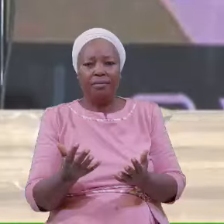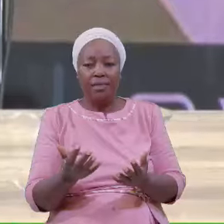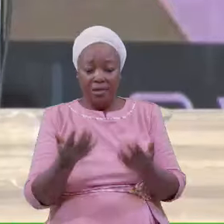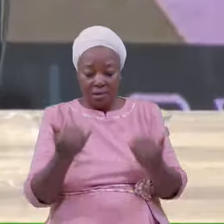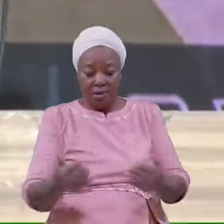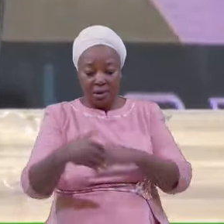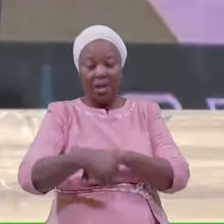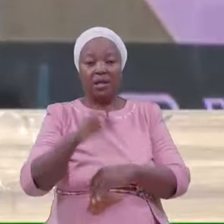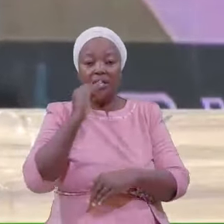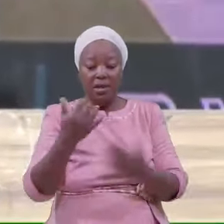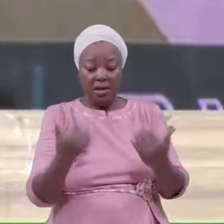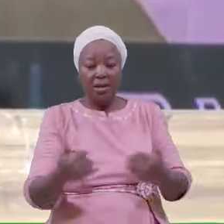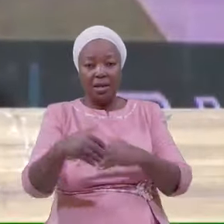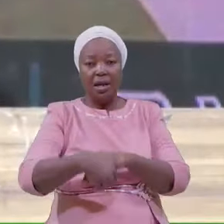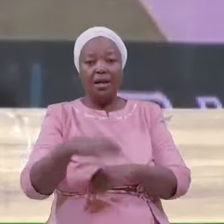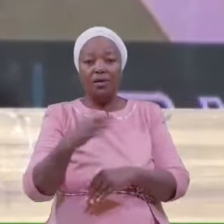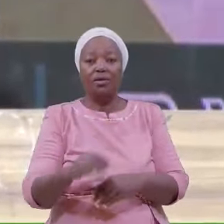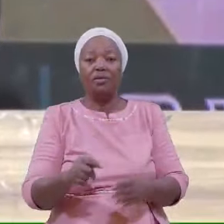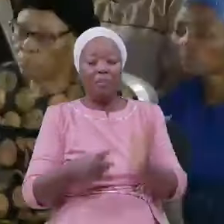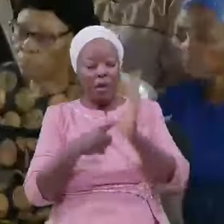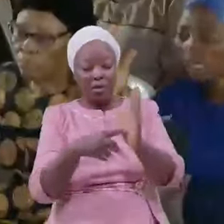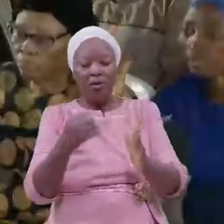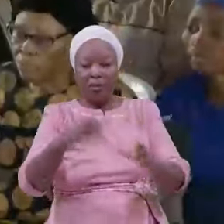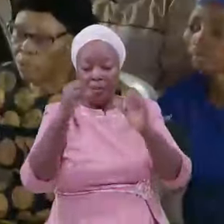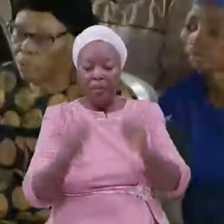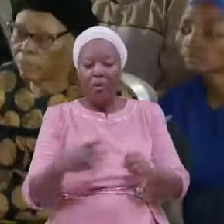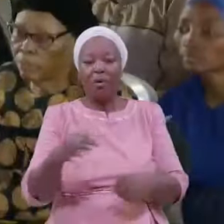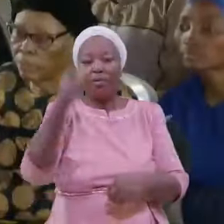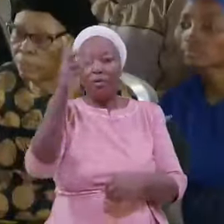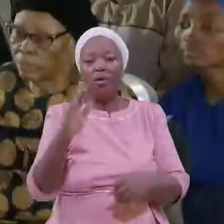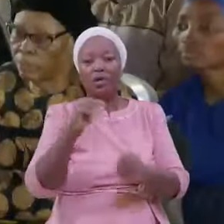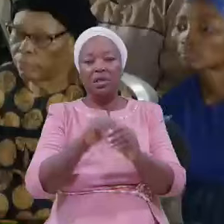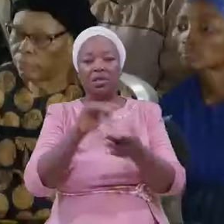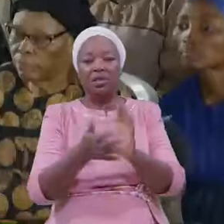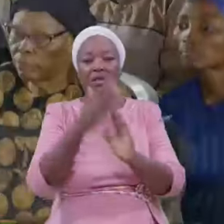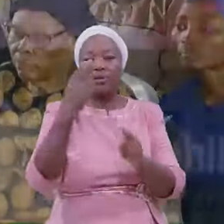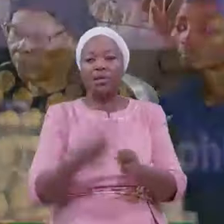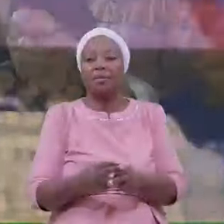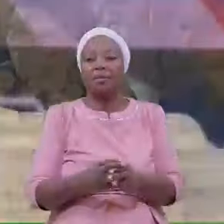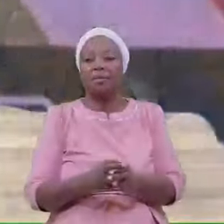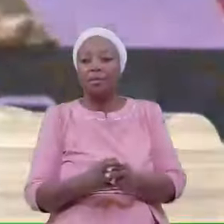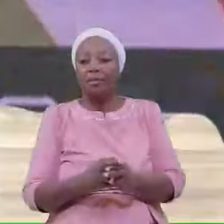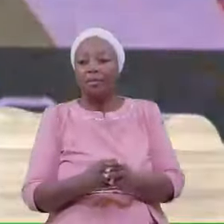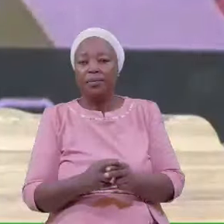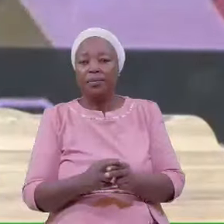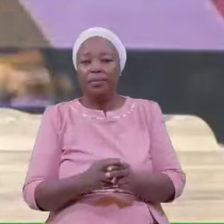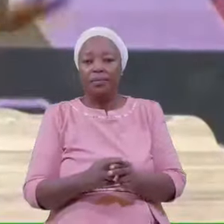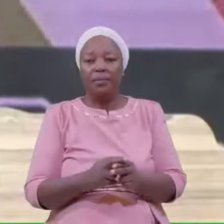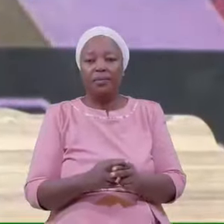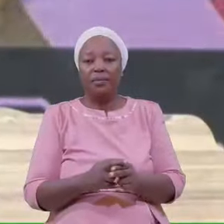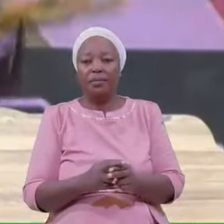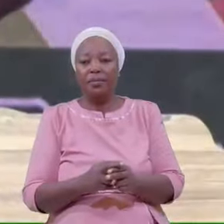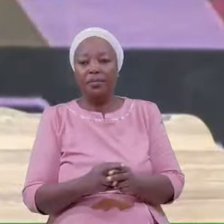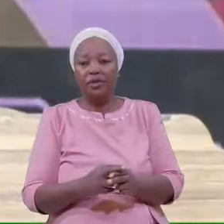of the manifestation of the power of God. Ngayon ay ipapakita ng Diyos ang Kanyang makapangyarihang paggawa. For